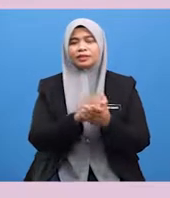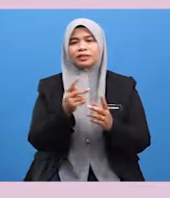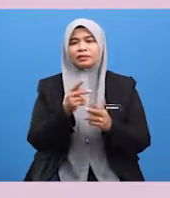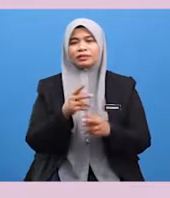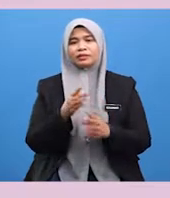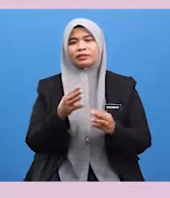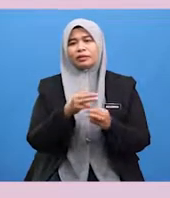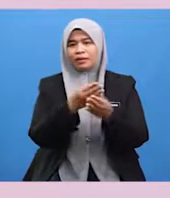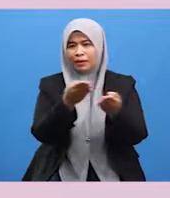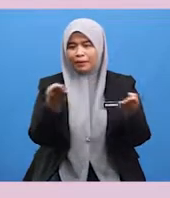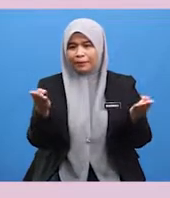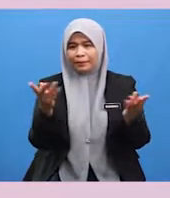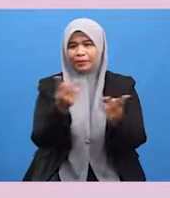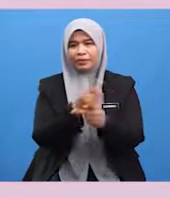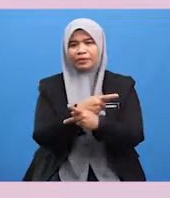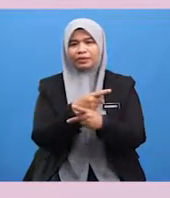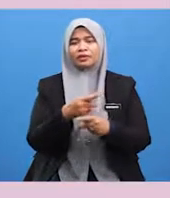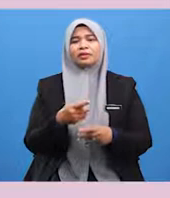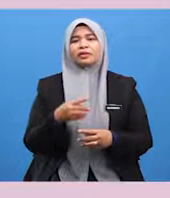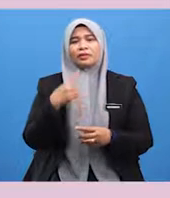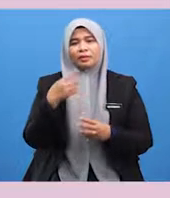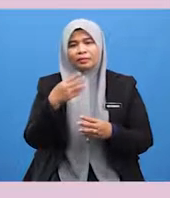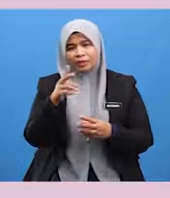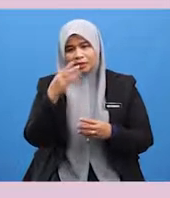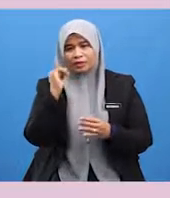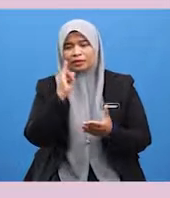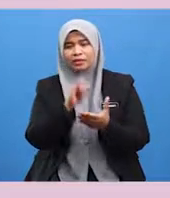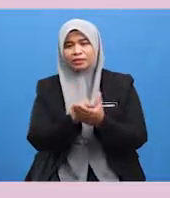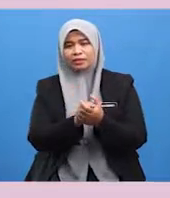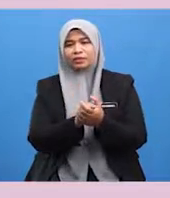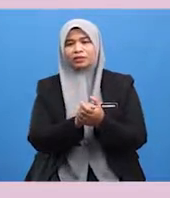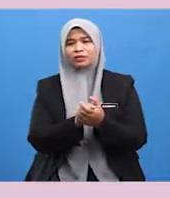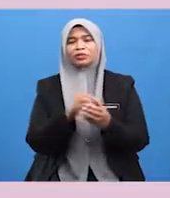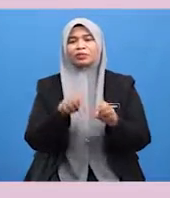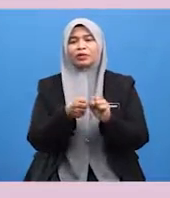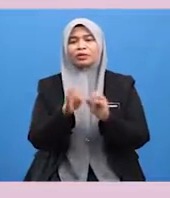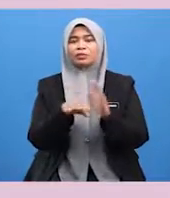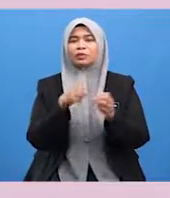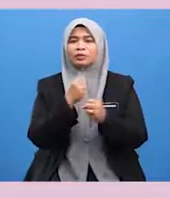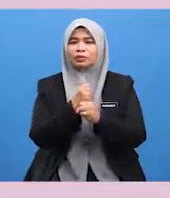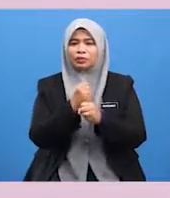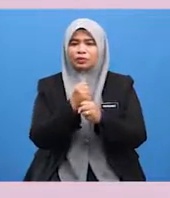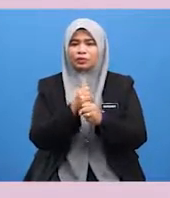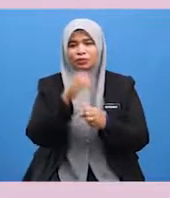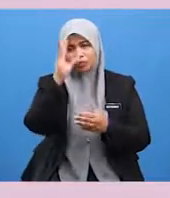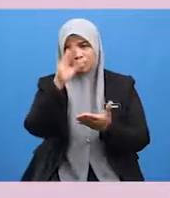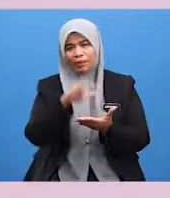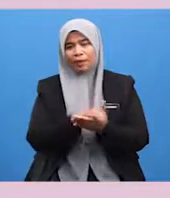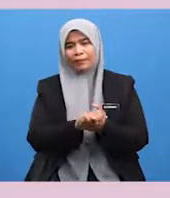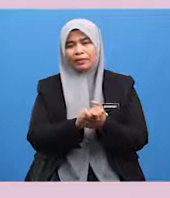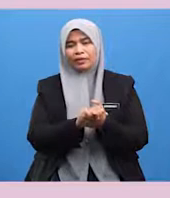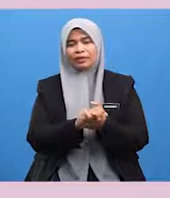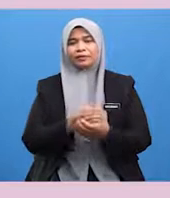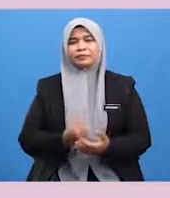Katamu, biarlah istri mereka di situ, supaya bersungguh si suami bertempur bersungguh-sungguh